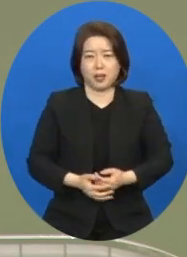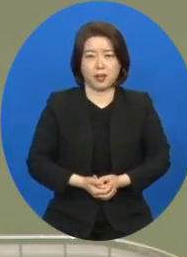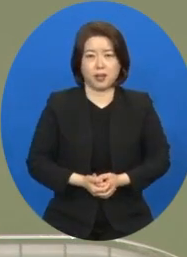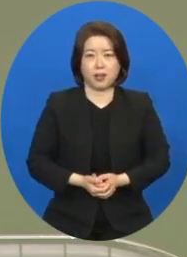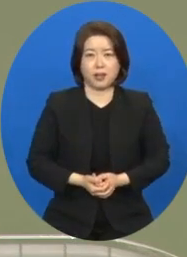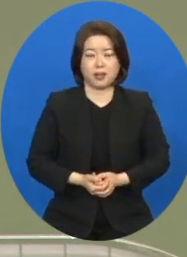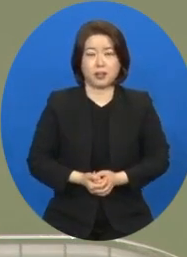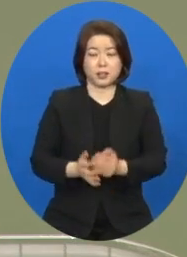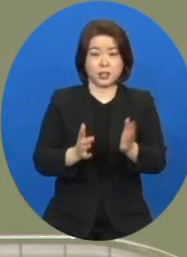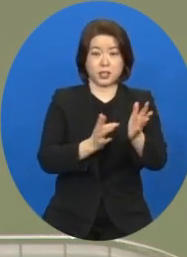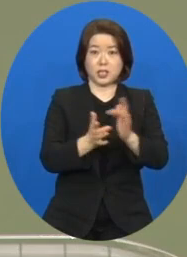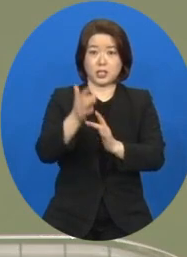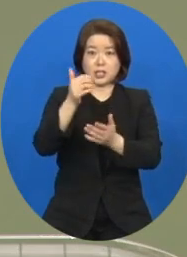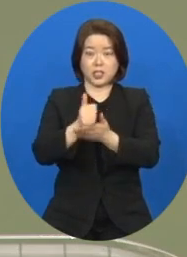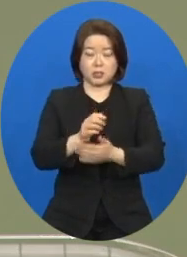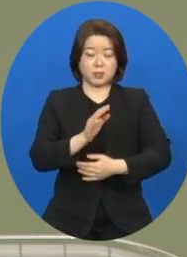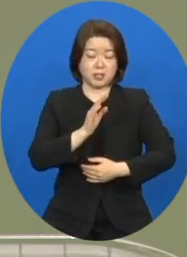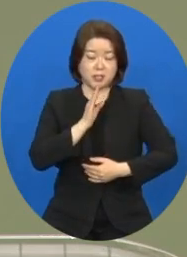예수님의 친동생들,